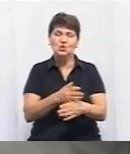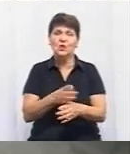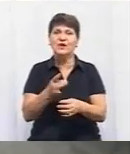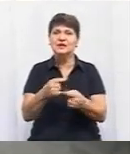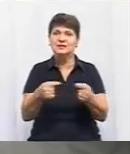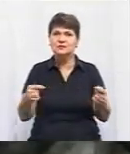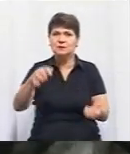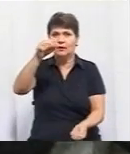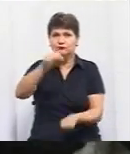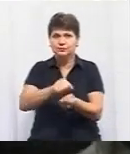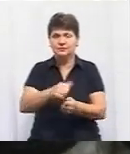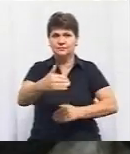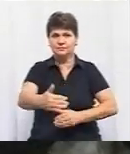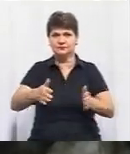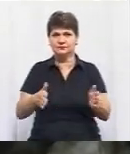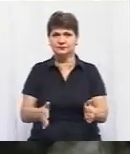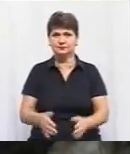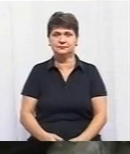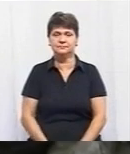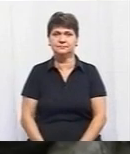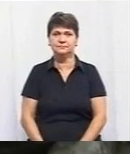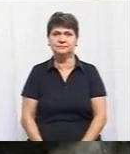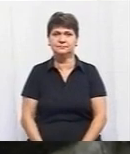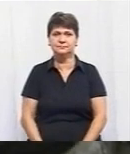сировину пресують у брикети.